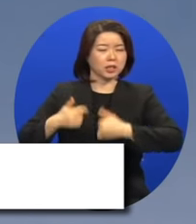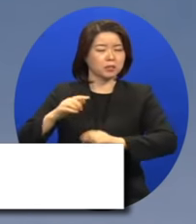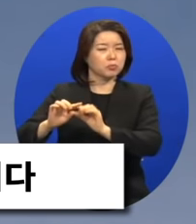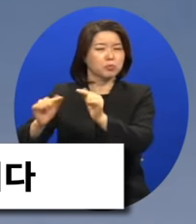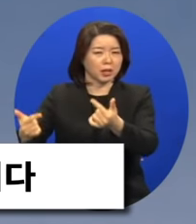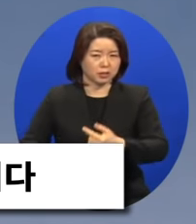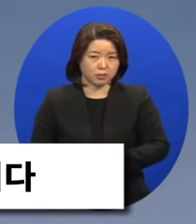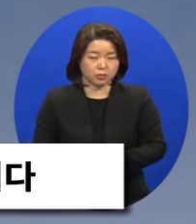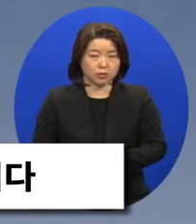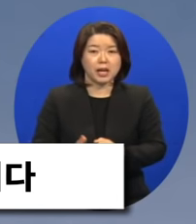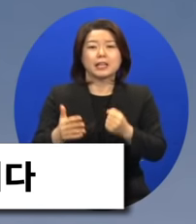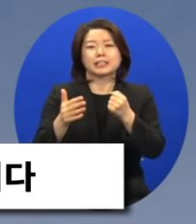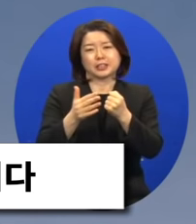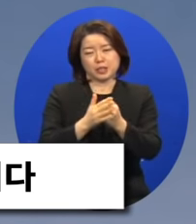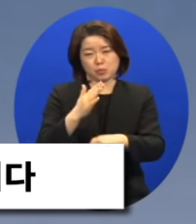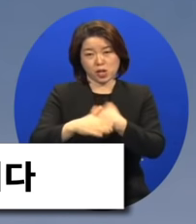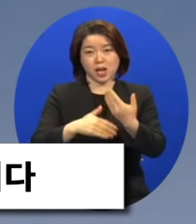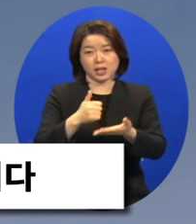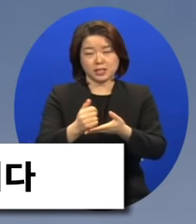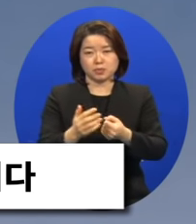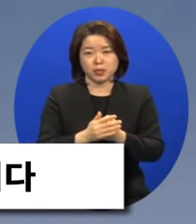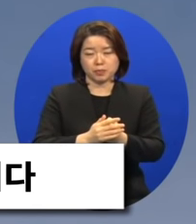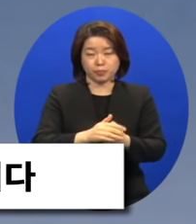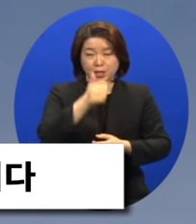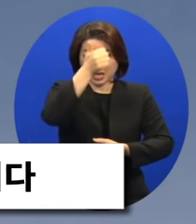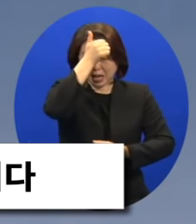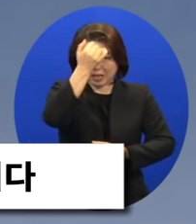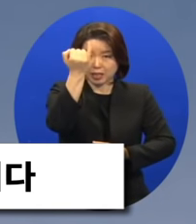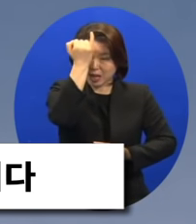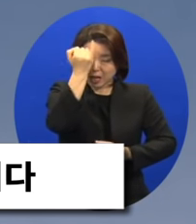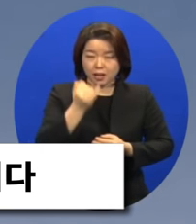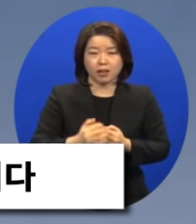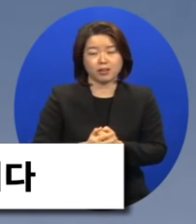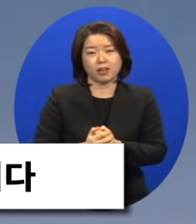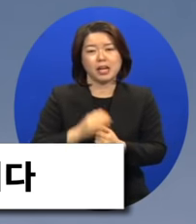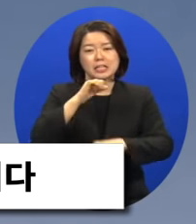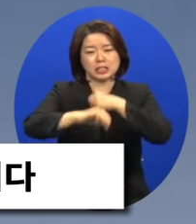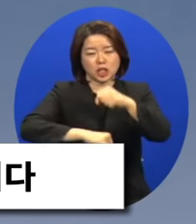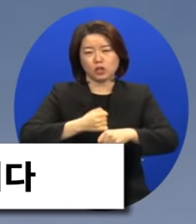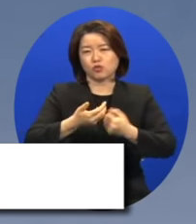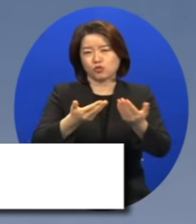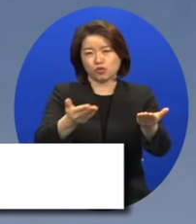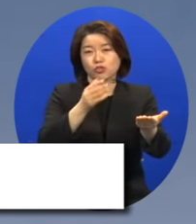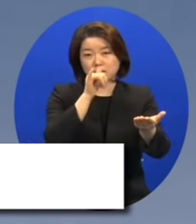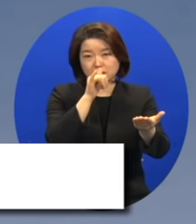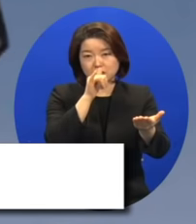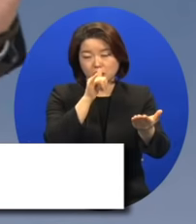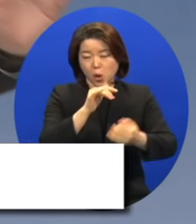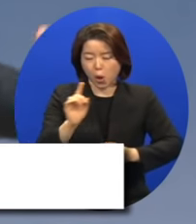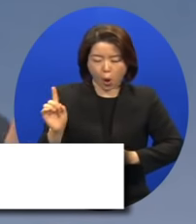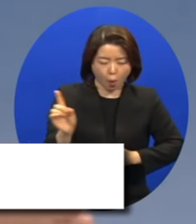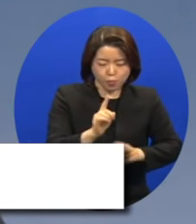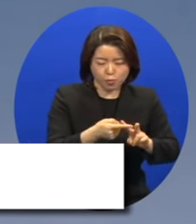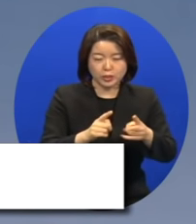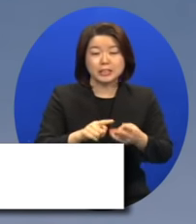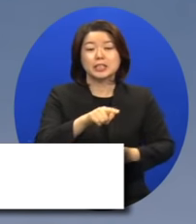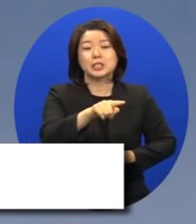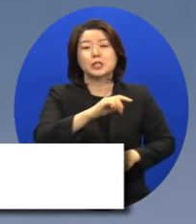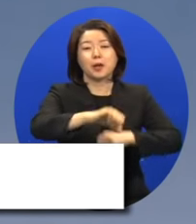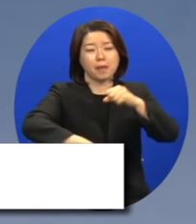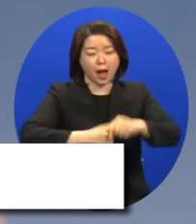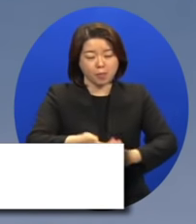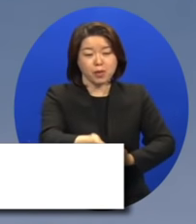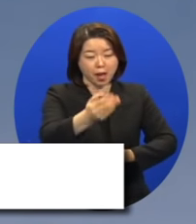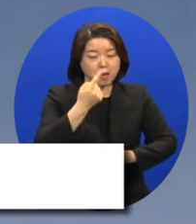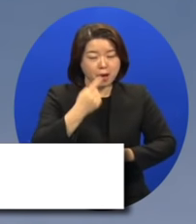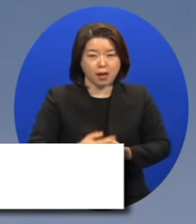?그래서하나님은아담과이브에게 자유를주셨습니다.그는그들에게원하는대로하라고했지만